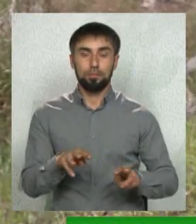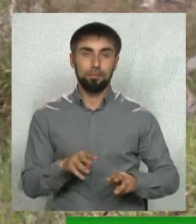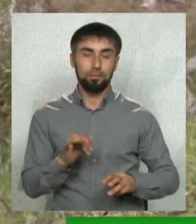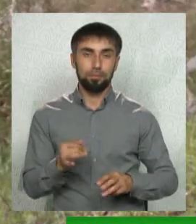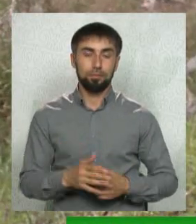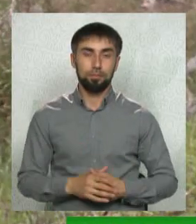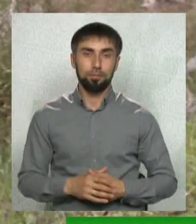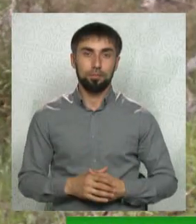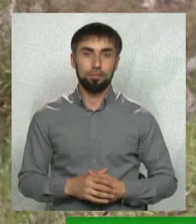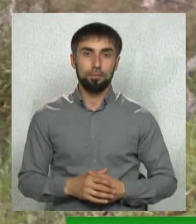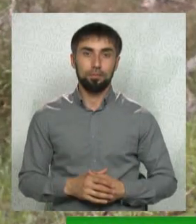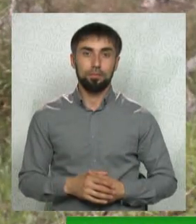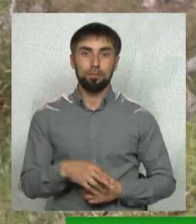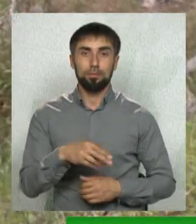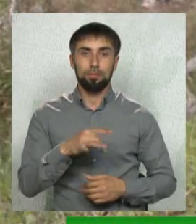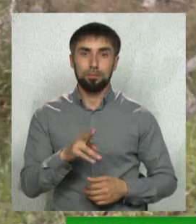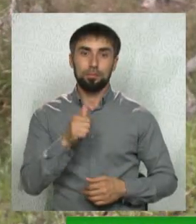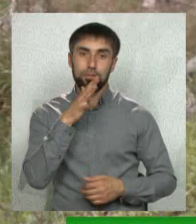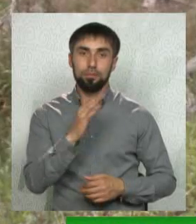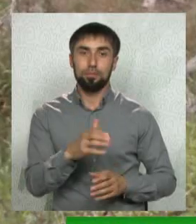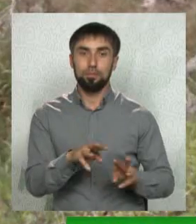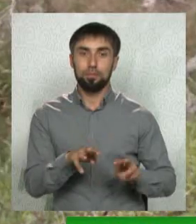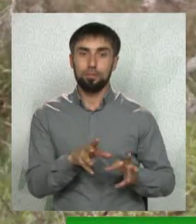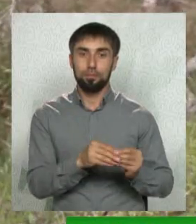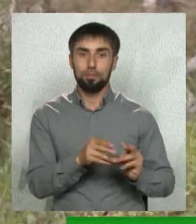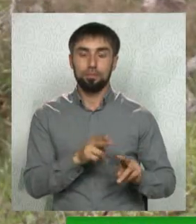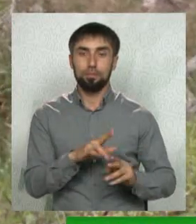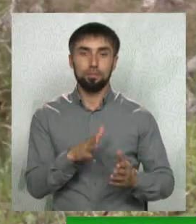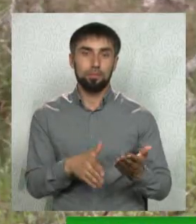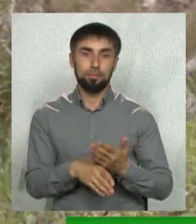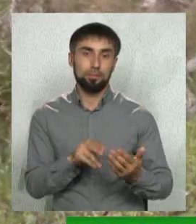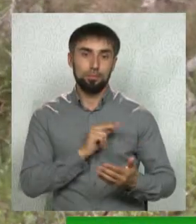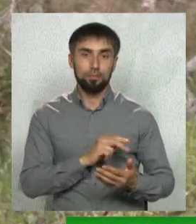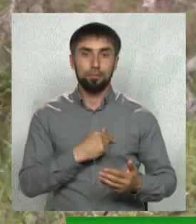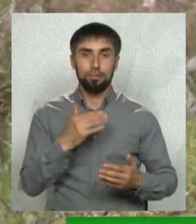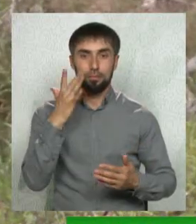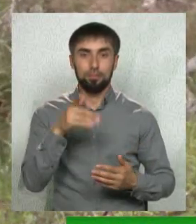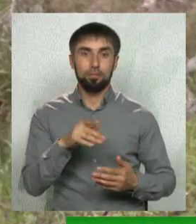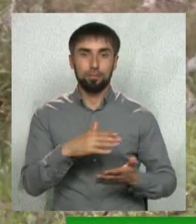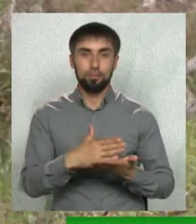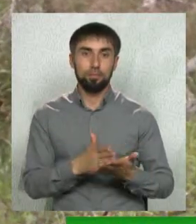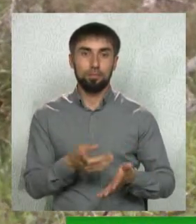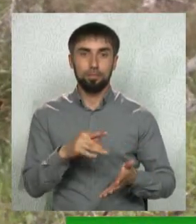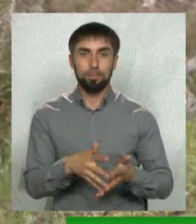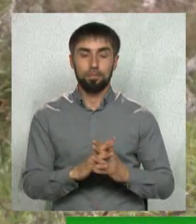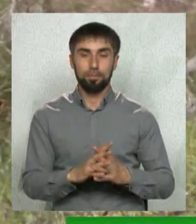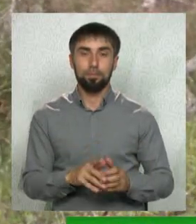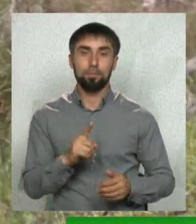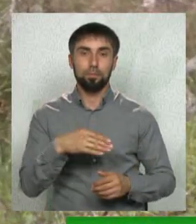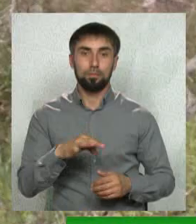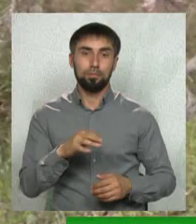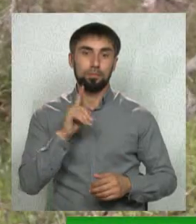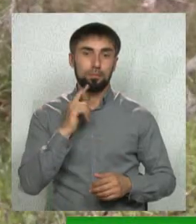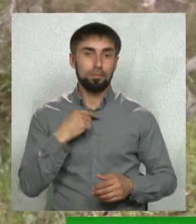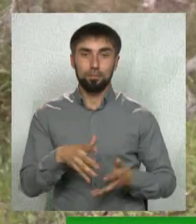и подрядчиков, которые с министерством готовы помогать и работать, мы собираемся этот участок восстанавливать, потому что пока